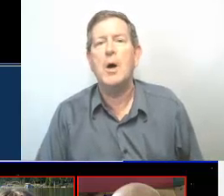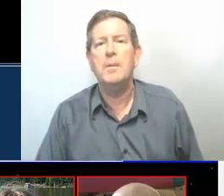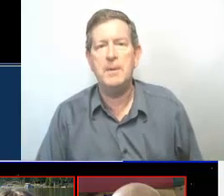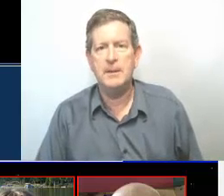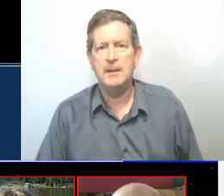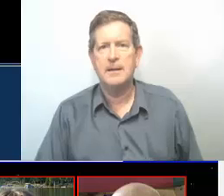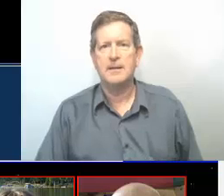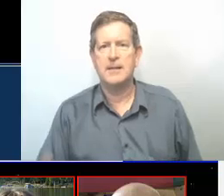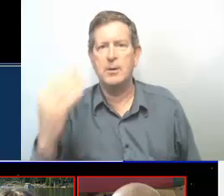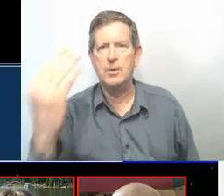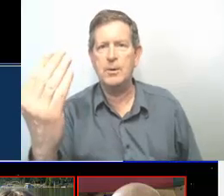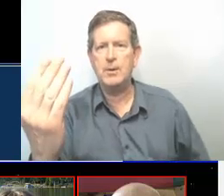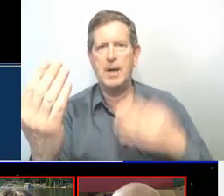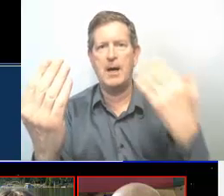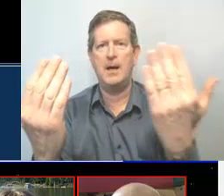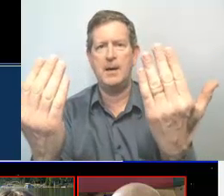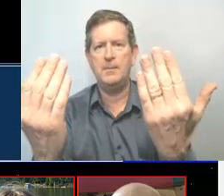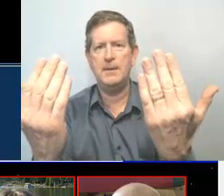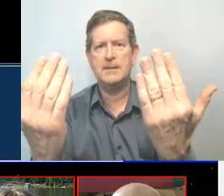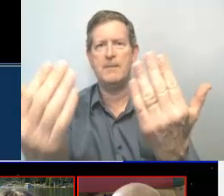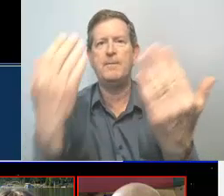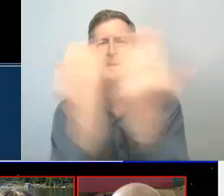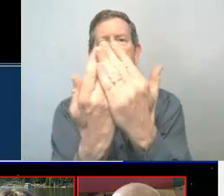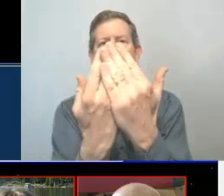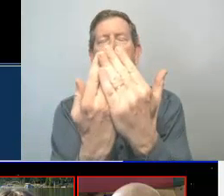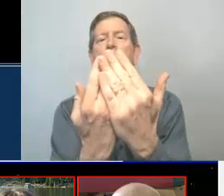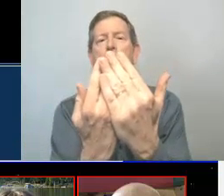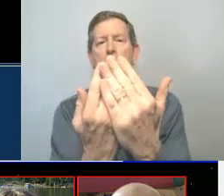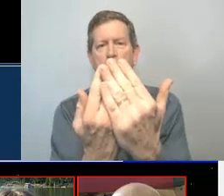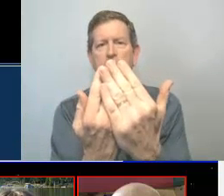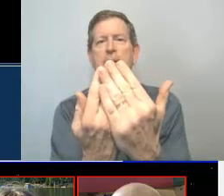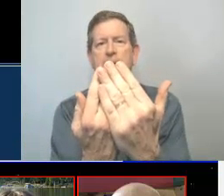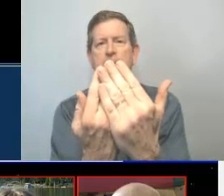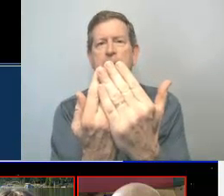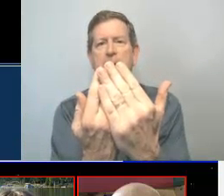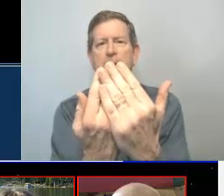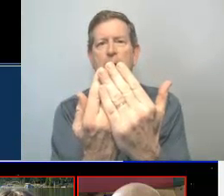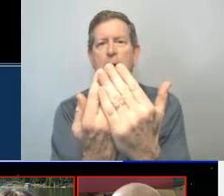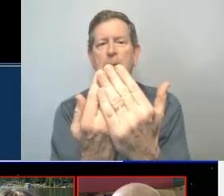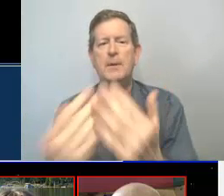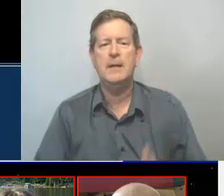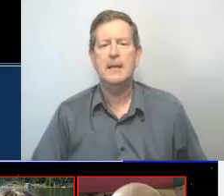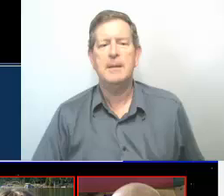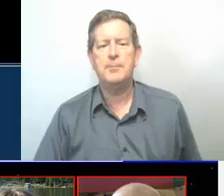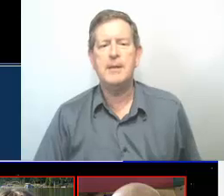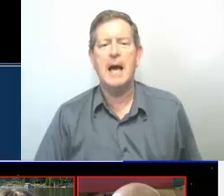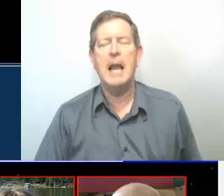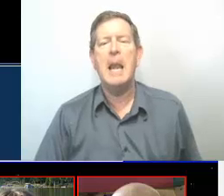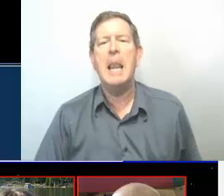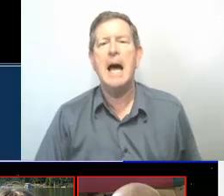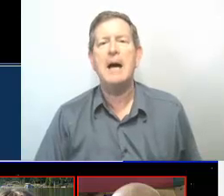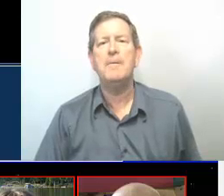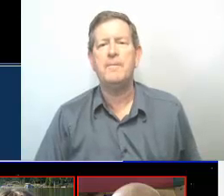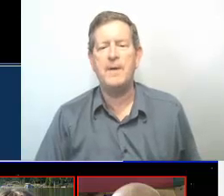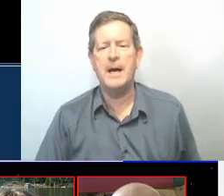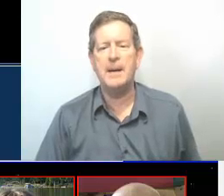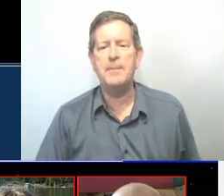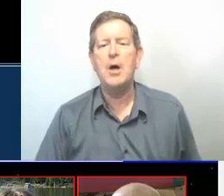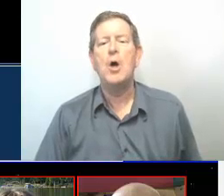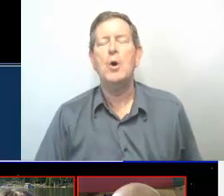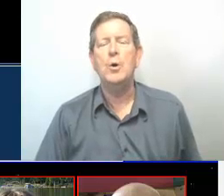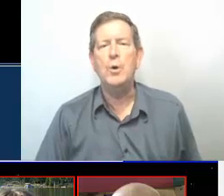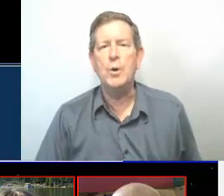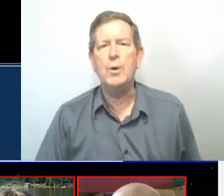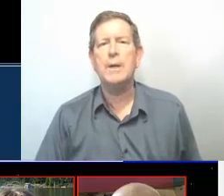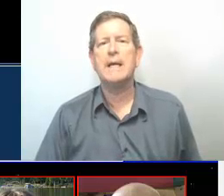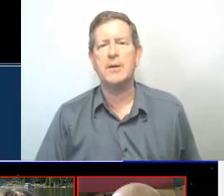Alors, homme, c'est le homme, ça fait l'homme, n'est-ce pas? L'homme. Puis la